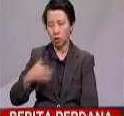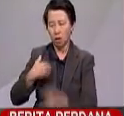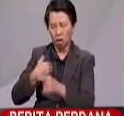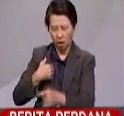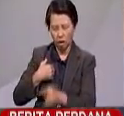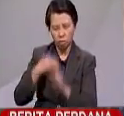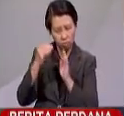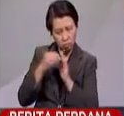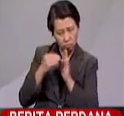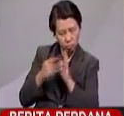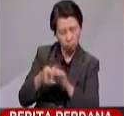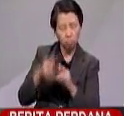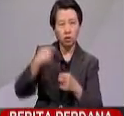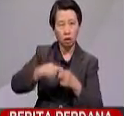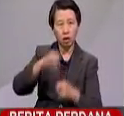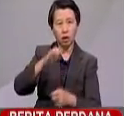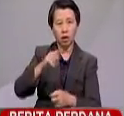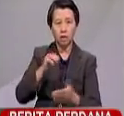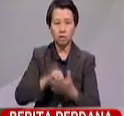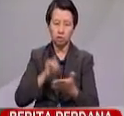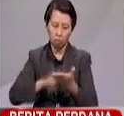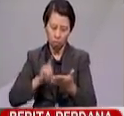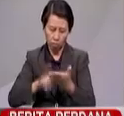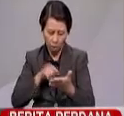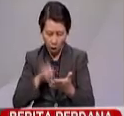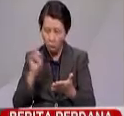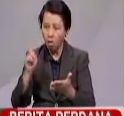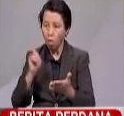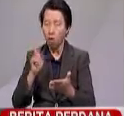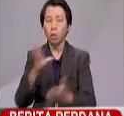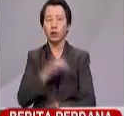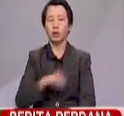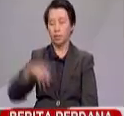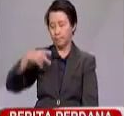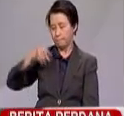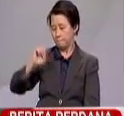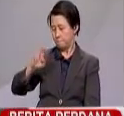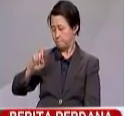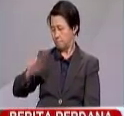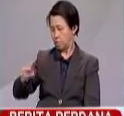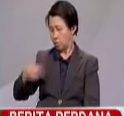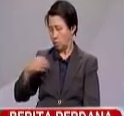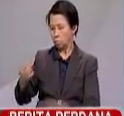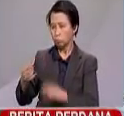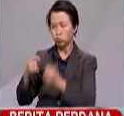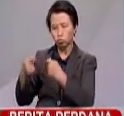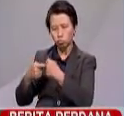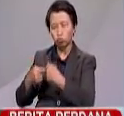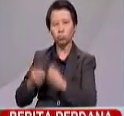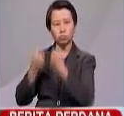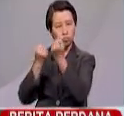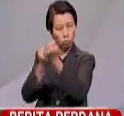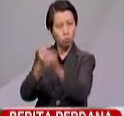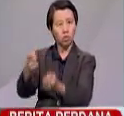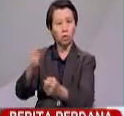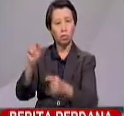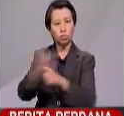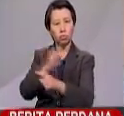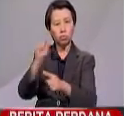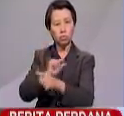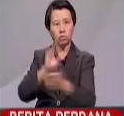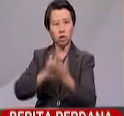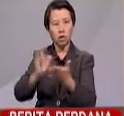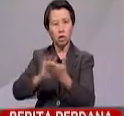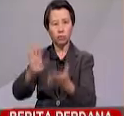item berkaitan LTTE di telefon bimbitnya. Manakala B. Subramaniam dituduh memberi sokongan kepada LTTE menggunakan